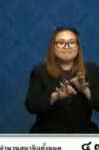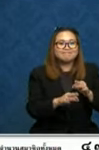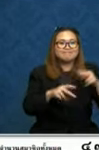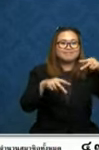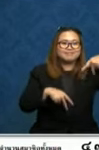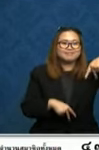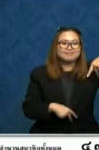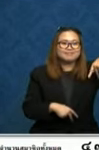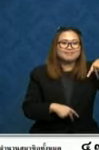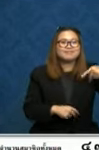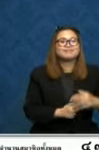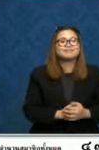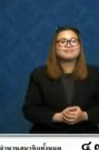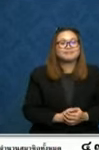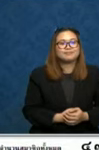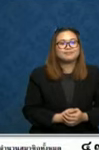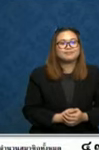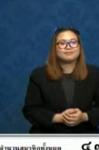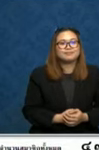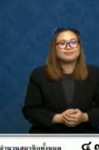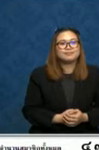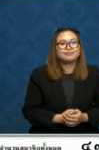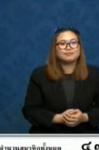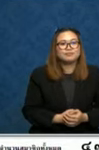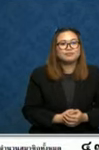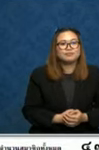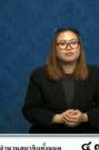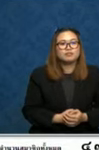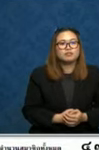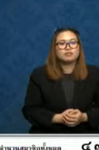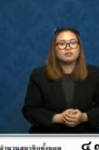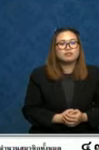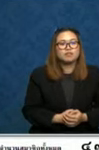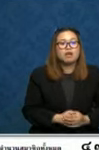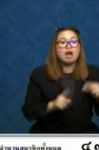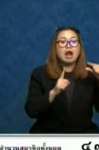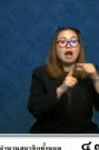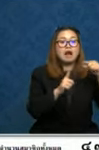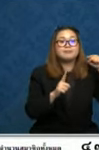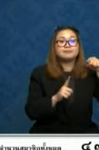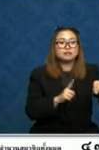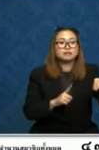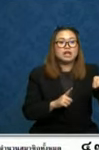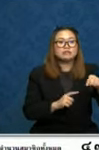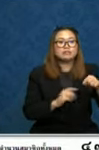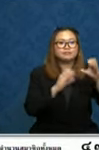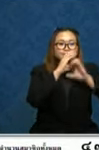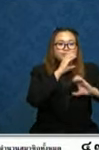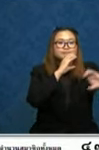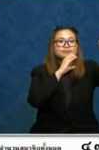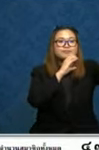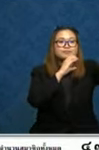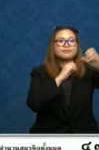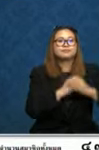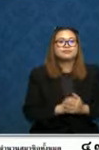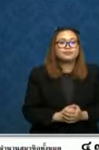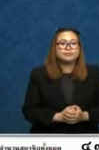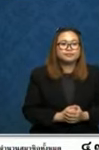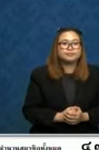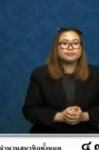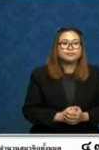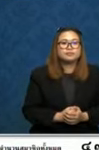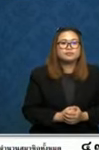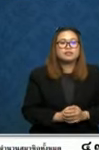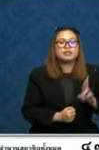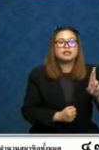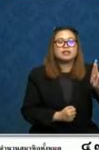ตนอยู่แล้วผู้แทนพิเศษของรัฐบาลตั้งขึ้นมาตามคำสั่งหัวหน้าคสช.นะครับและปัจจุบันนี้สภา